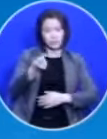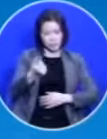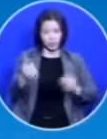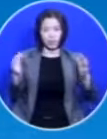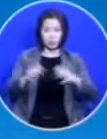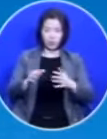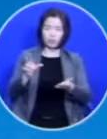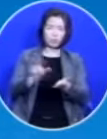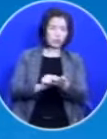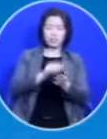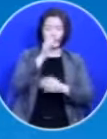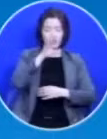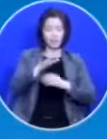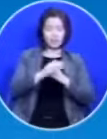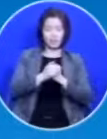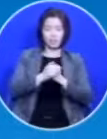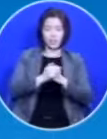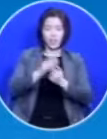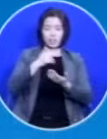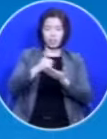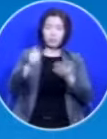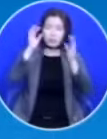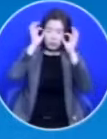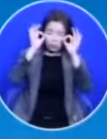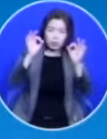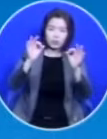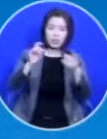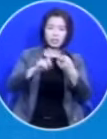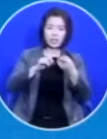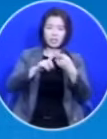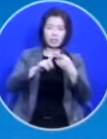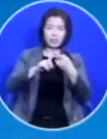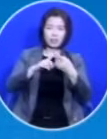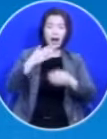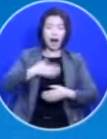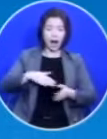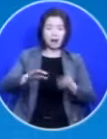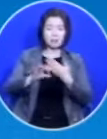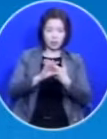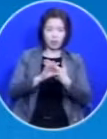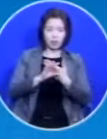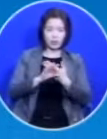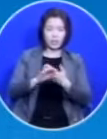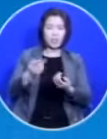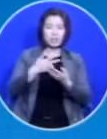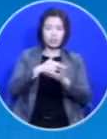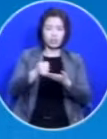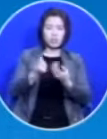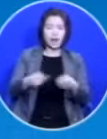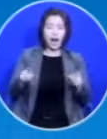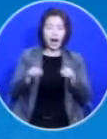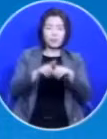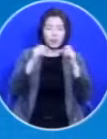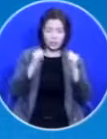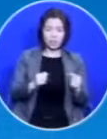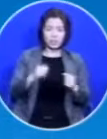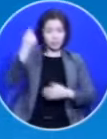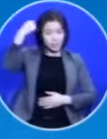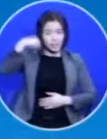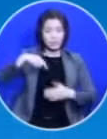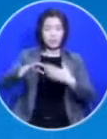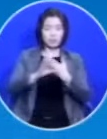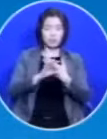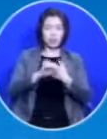안 됩니다 주님이 보시는 것을 보면 주님이 함께 계신 것을 느끼면